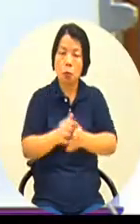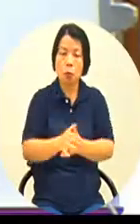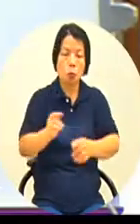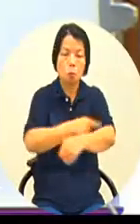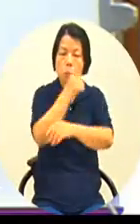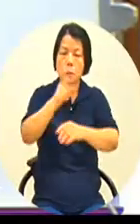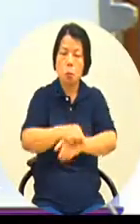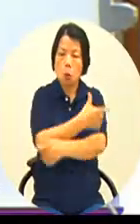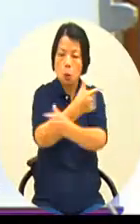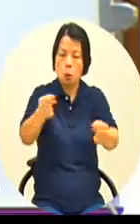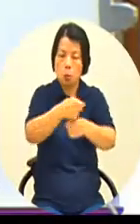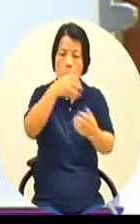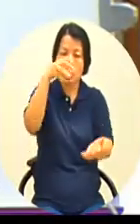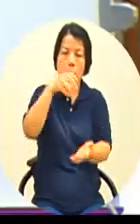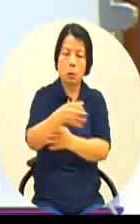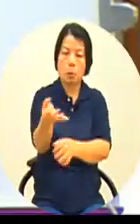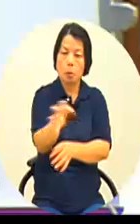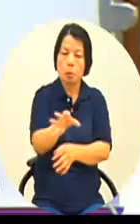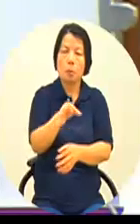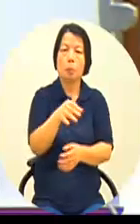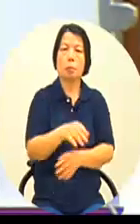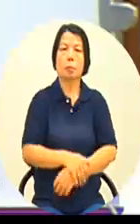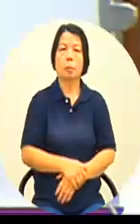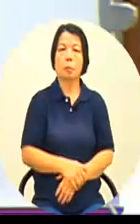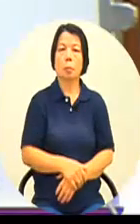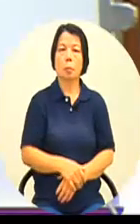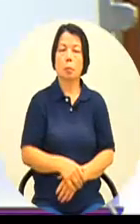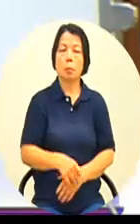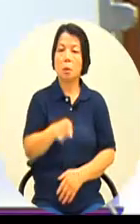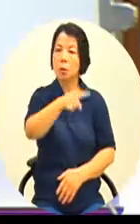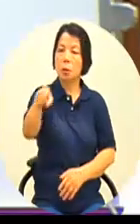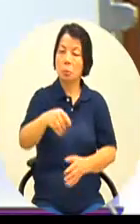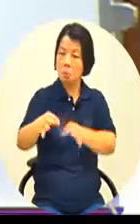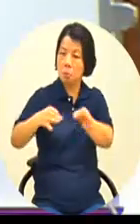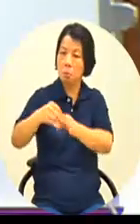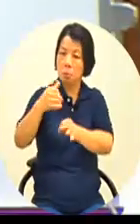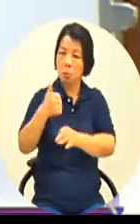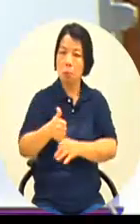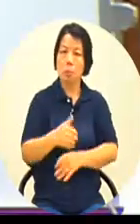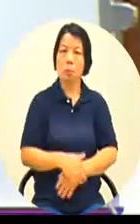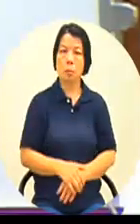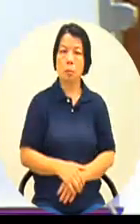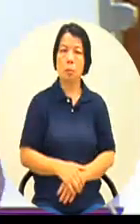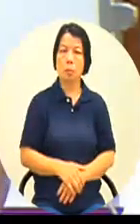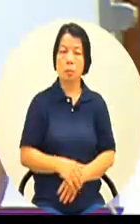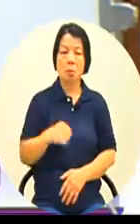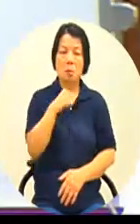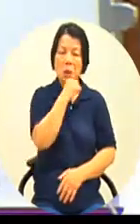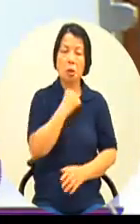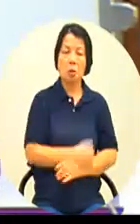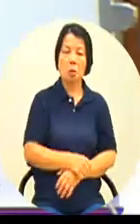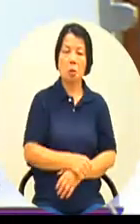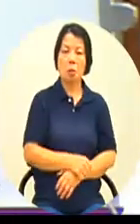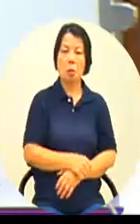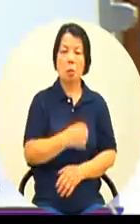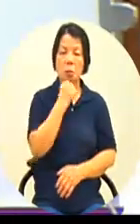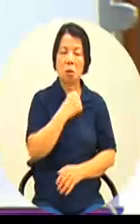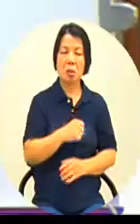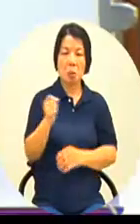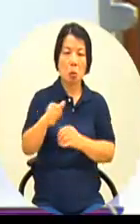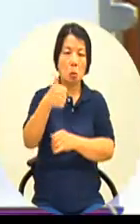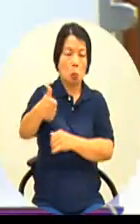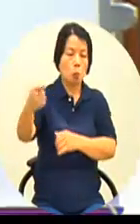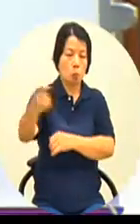啊，伊的生意是比咱家好嘞，咱的要去看的所在哦，我们。台湾是水甜甜的，好，我们看